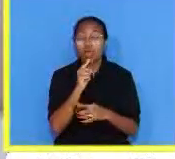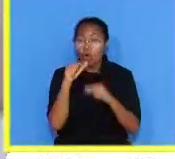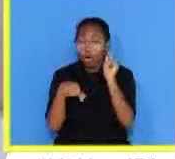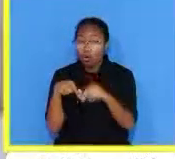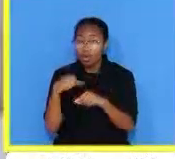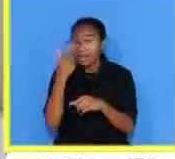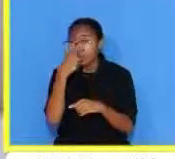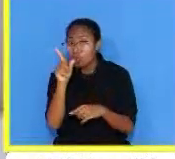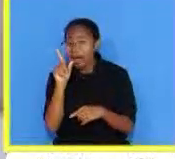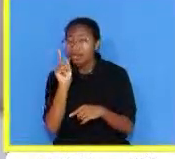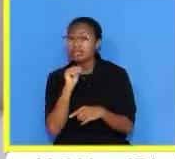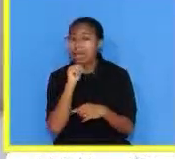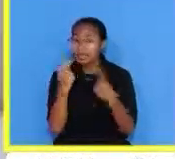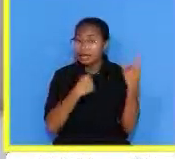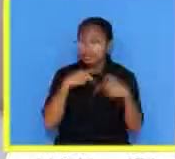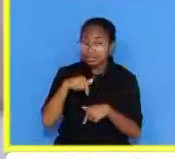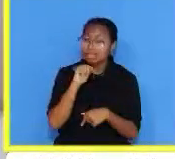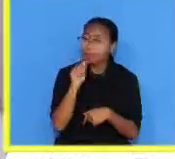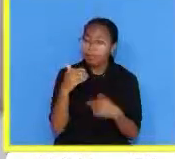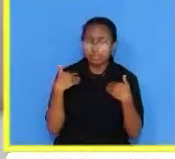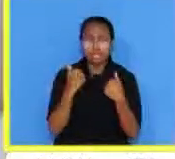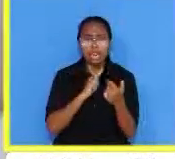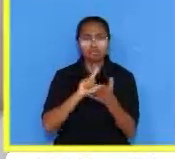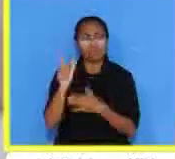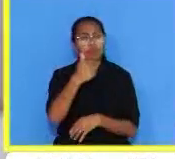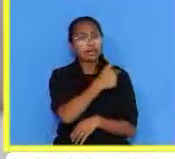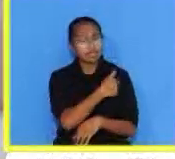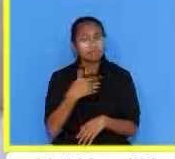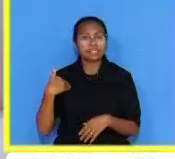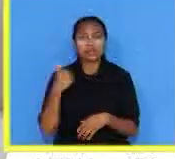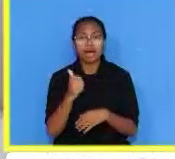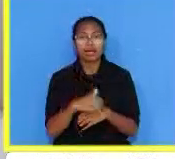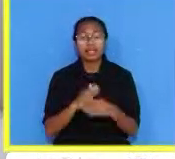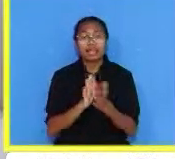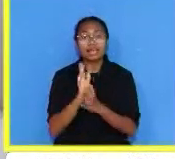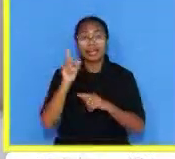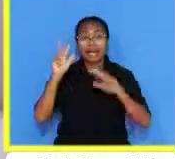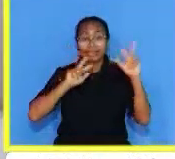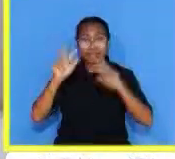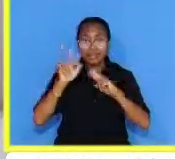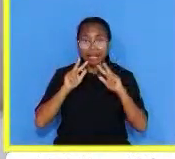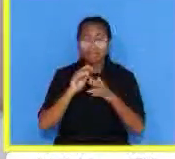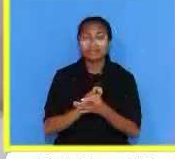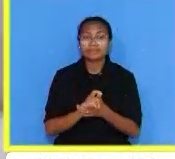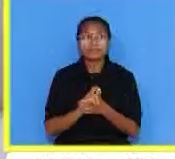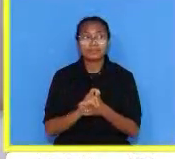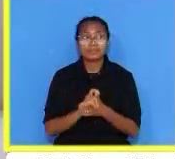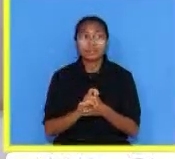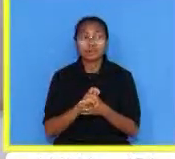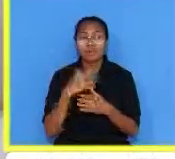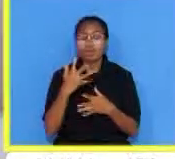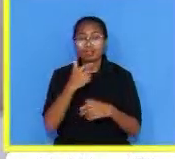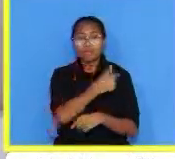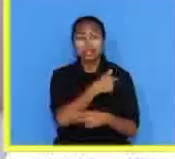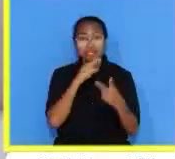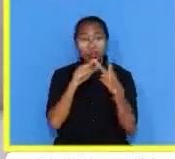datang ke sini, siapapun dia bisa kita vaksin. Dan kita pun dari NTT misalnya jatuh tempo vaksin